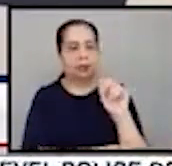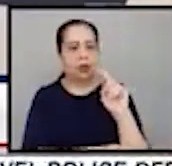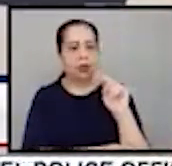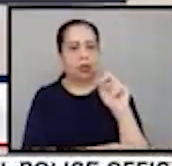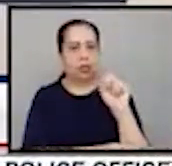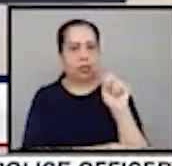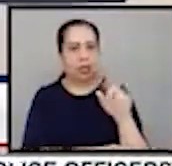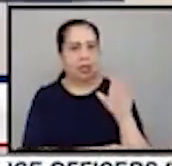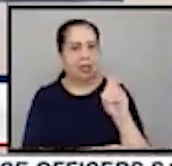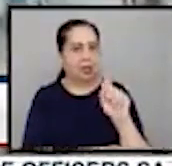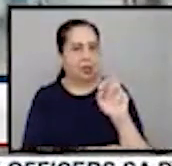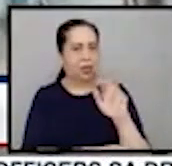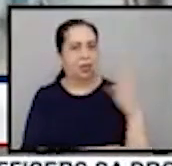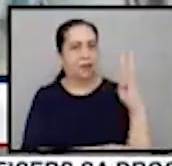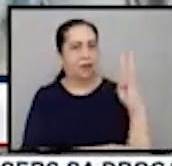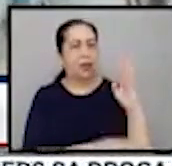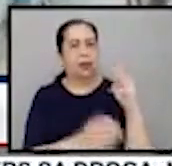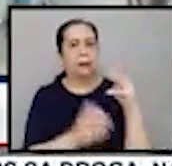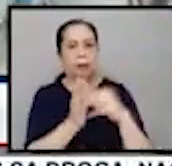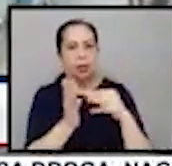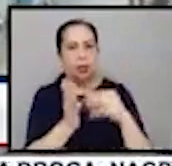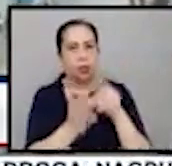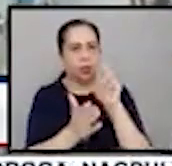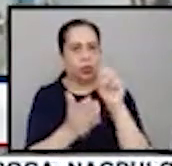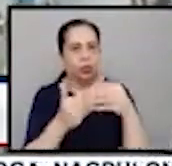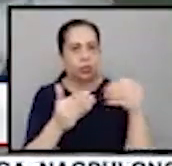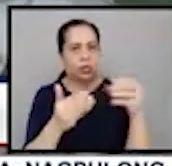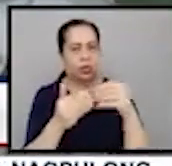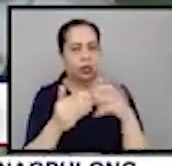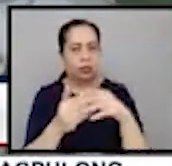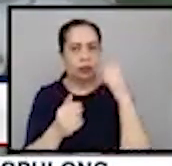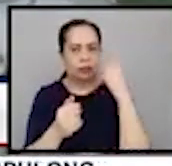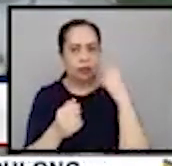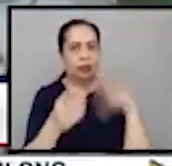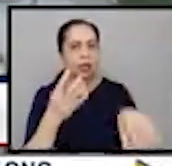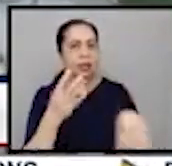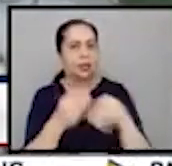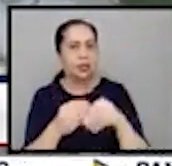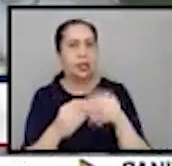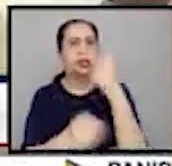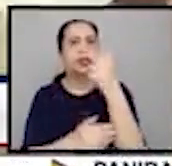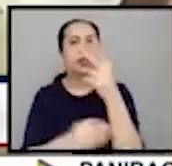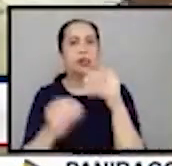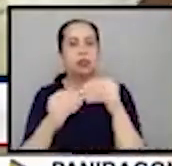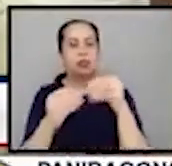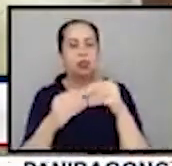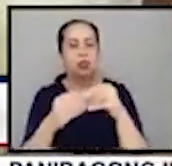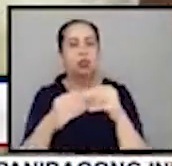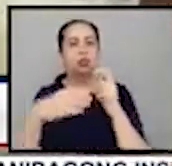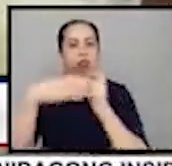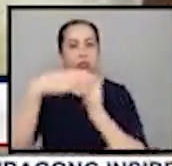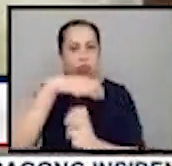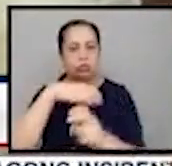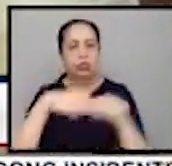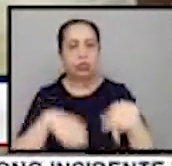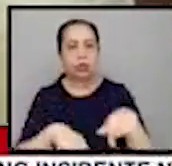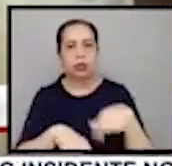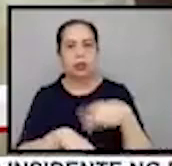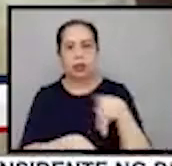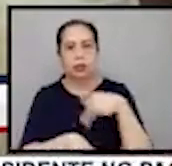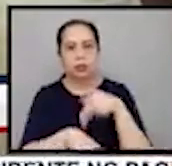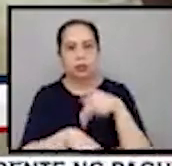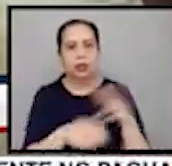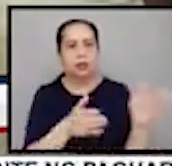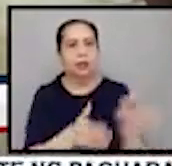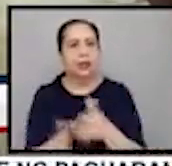na $4 million para sa feasibility ng karagdagang tatlo pang subway sa bansa. Meron tayong mga, yung planning